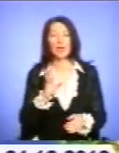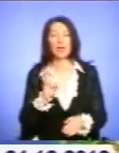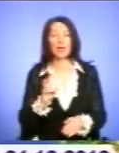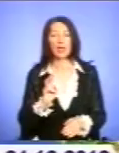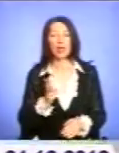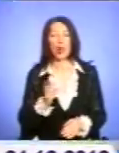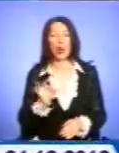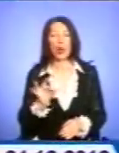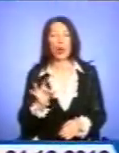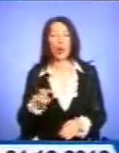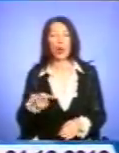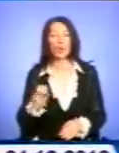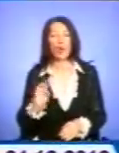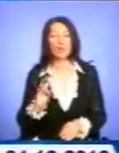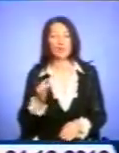Королевська.